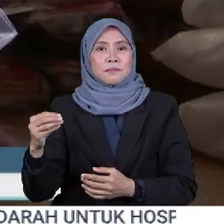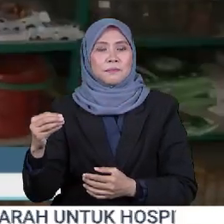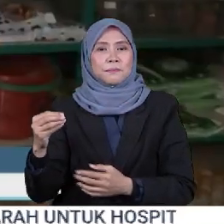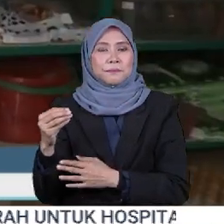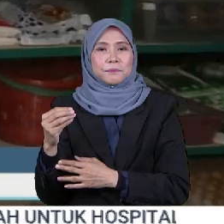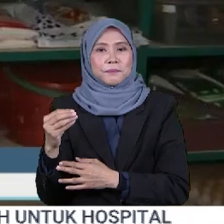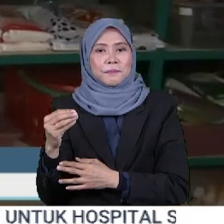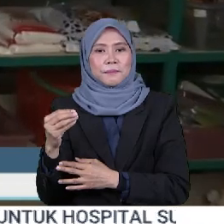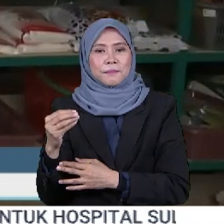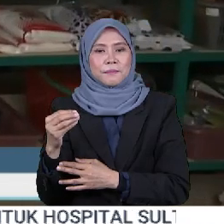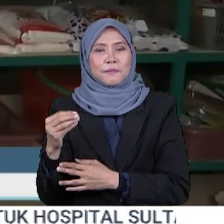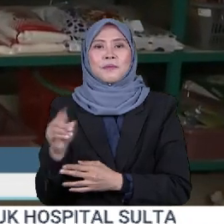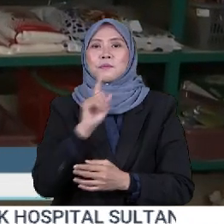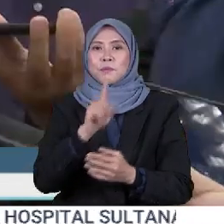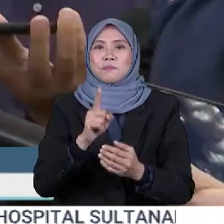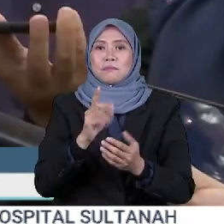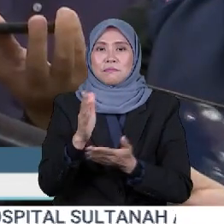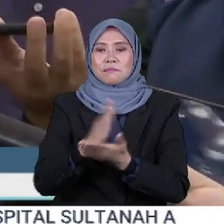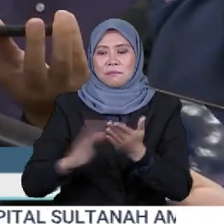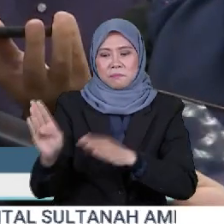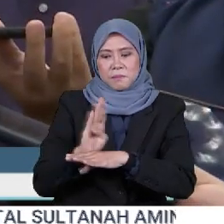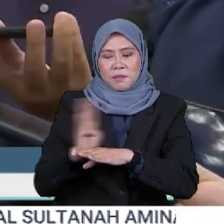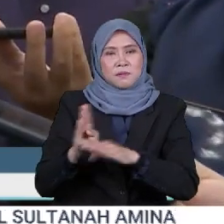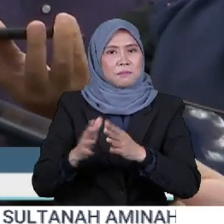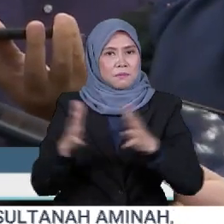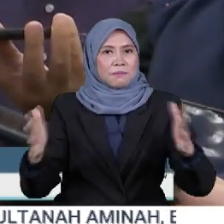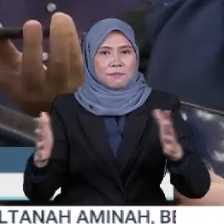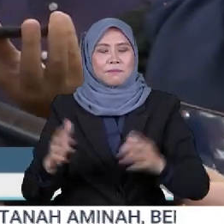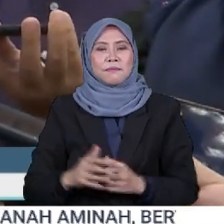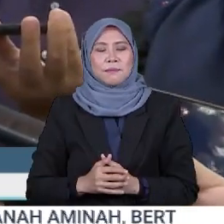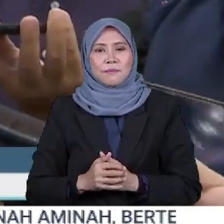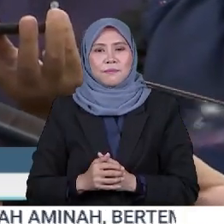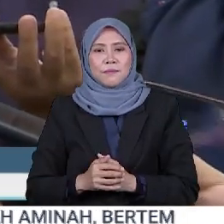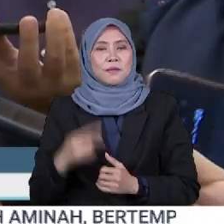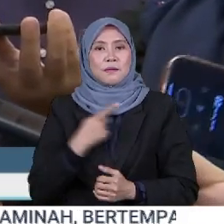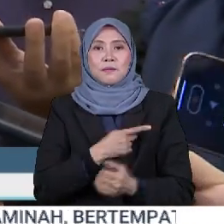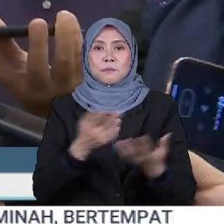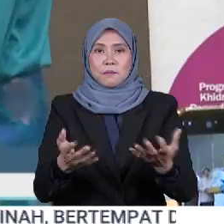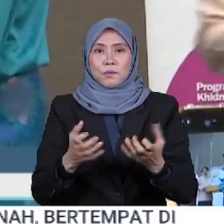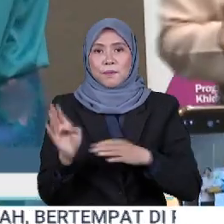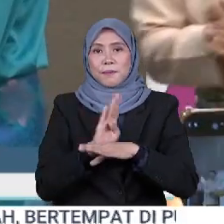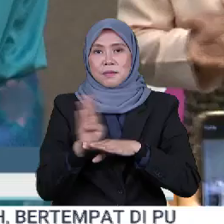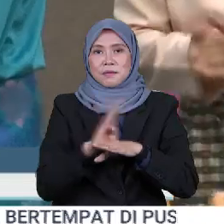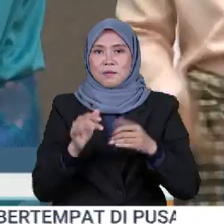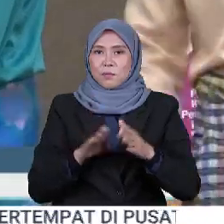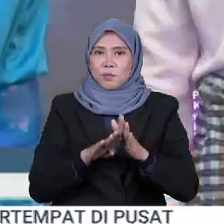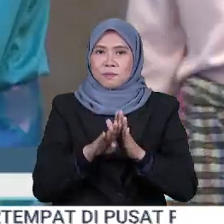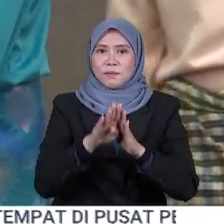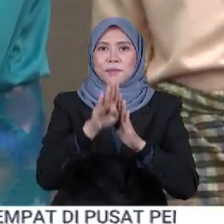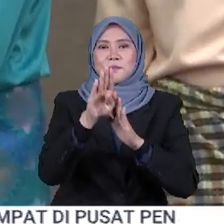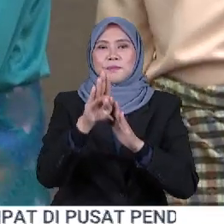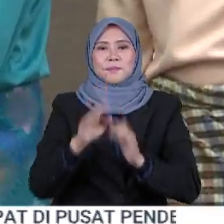satu sektor yang besar dan kita mahu koperasi ini terus berkembang.